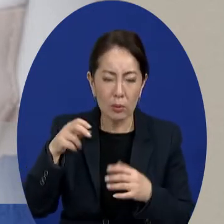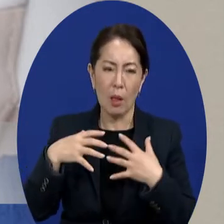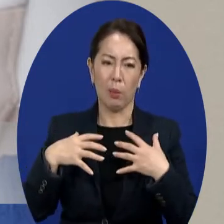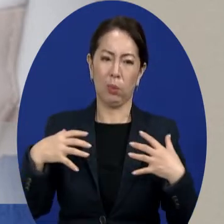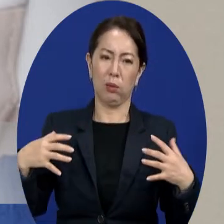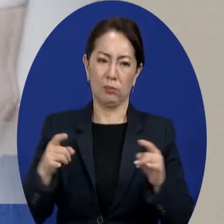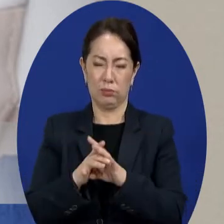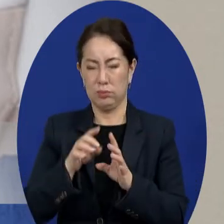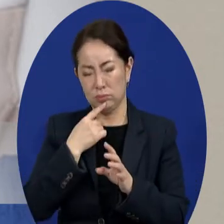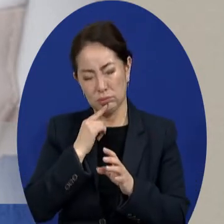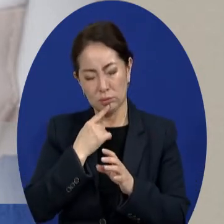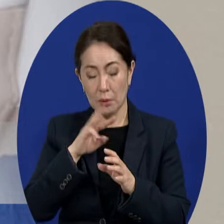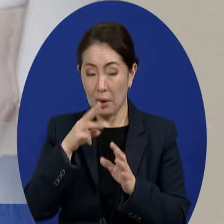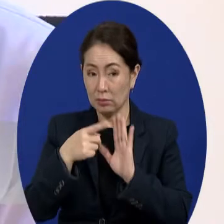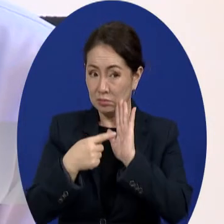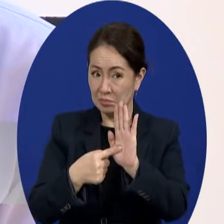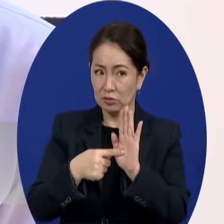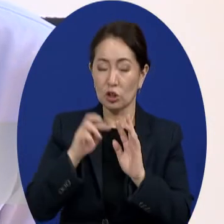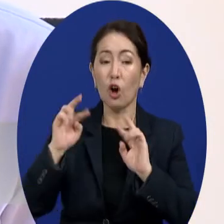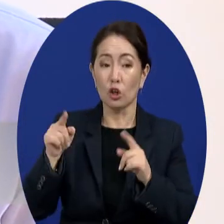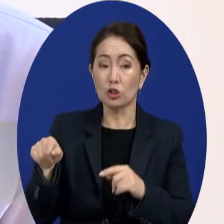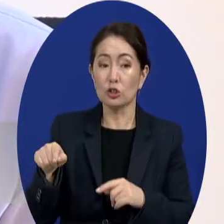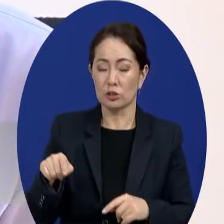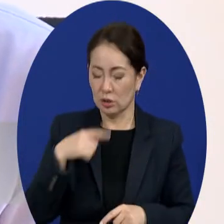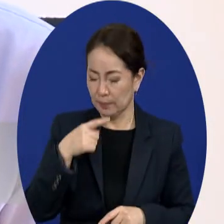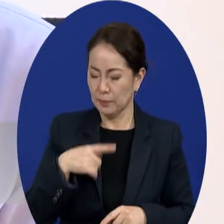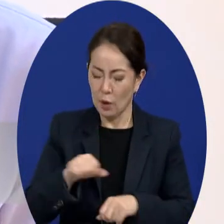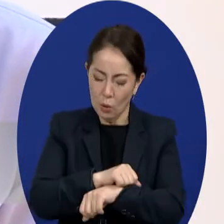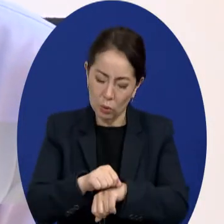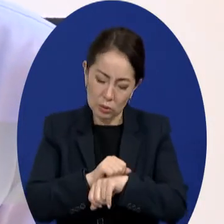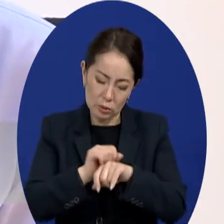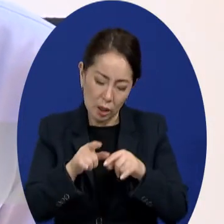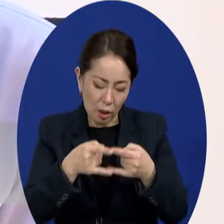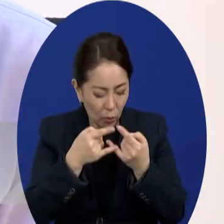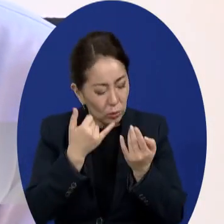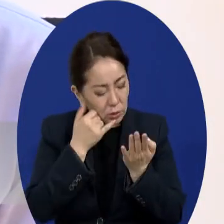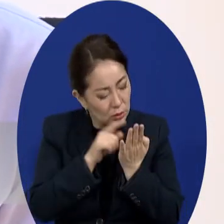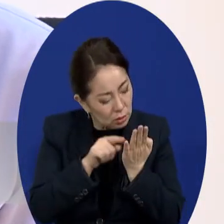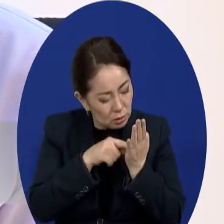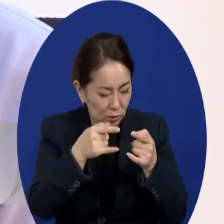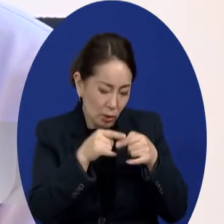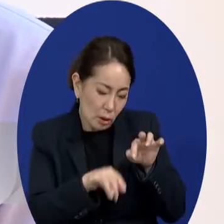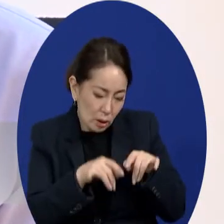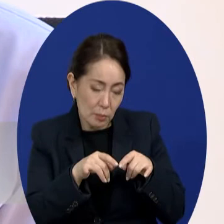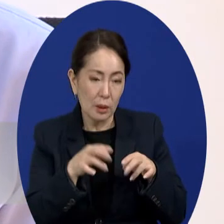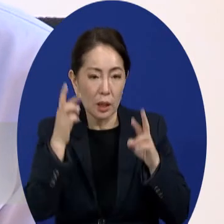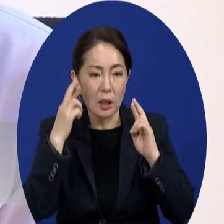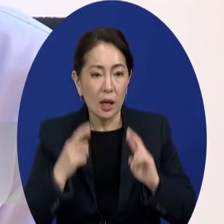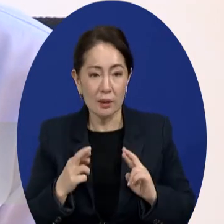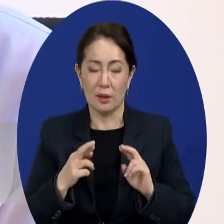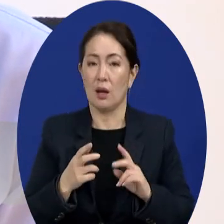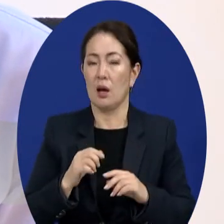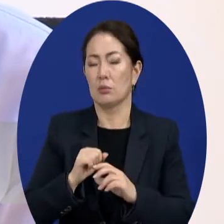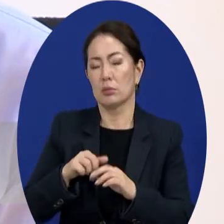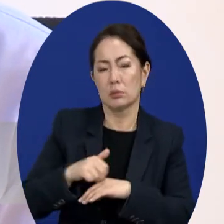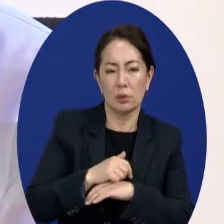таргалалттай болох магадлалтайг мэдээлсэн байна. Мэдээж удаан хугацаар хэрэглээд тахлаар хүүхдүүд ядарч суйлдах, за нөгөө хөдөлгөөний хомсдолтой